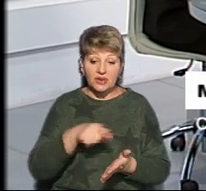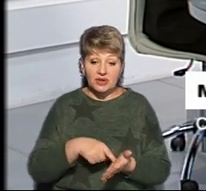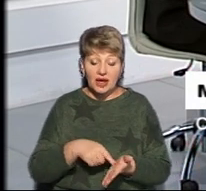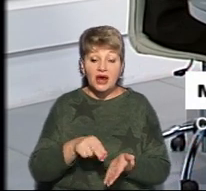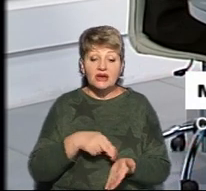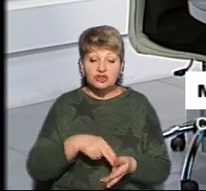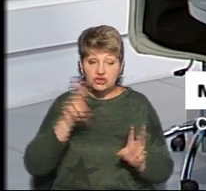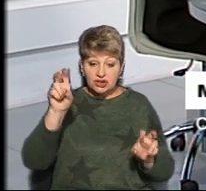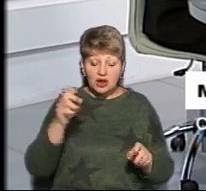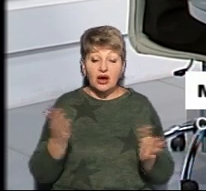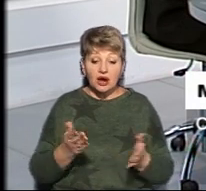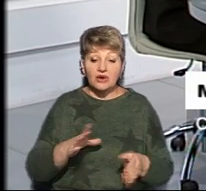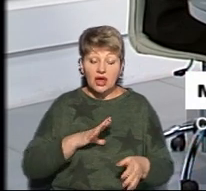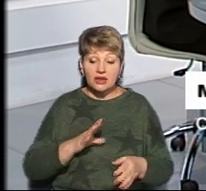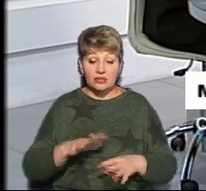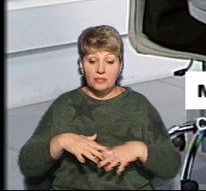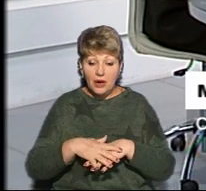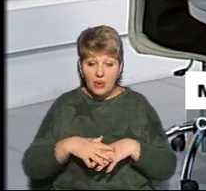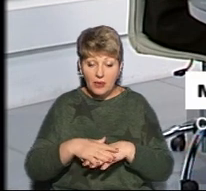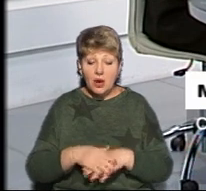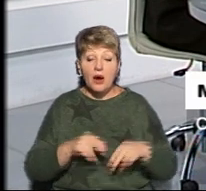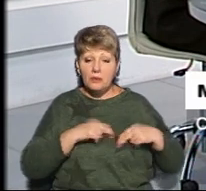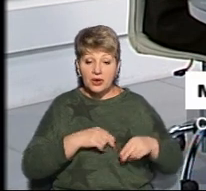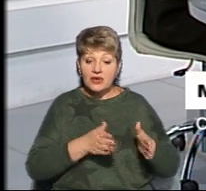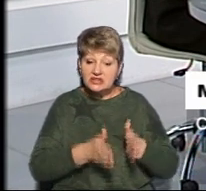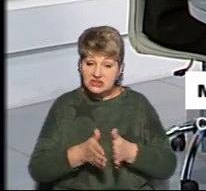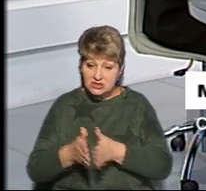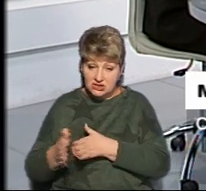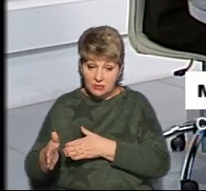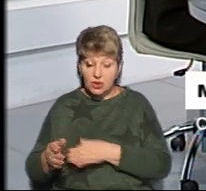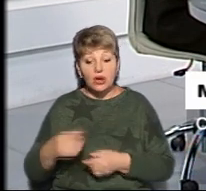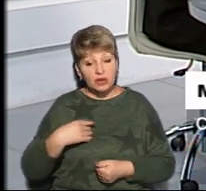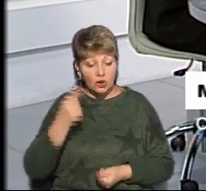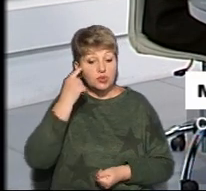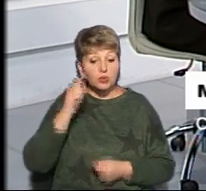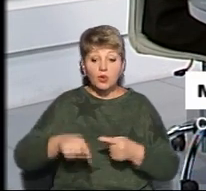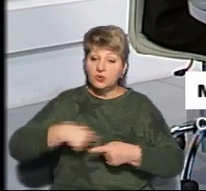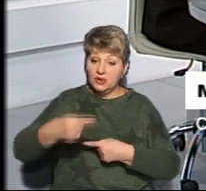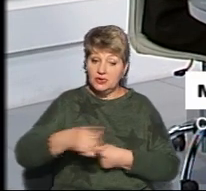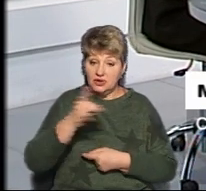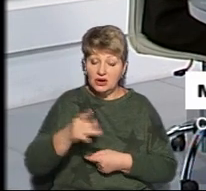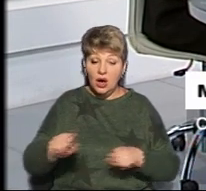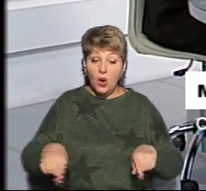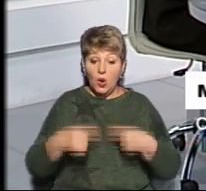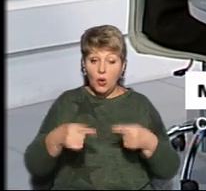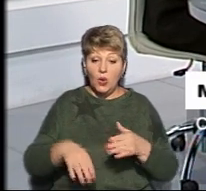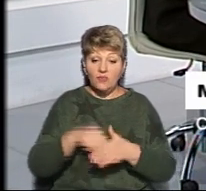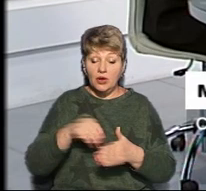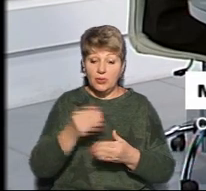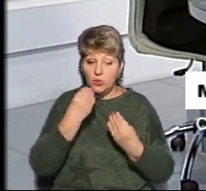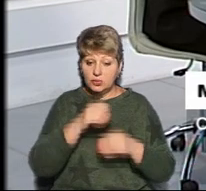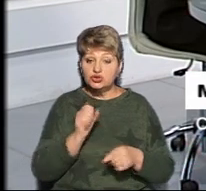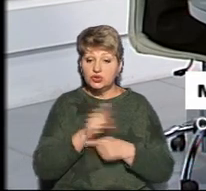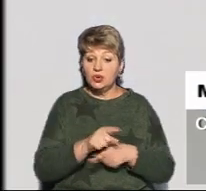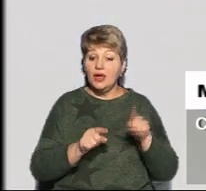які презентували цей паралельний підрахунок, працювали системно. Відповідно, я думаю, що наступний раз організацію виборів краще доручити їм, тому